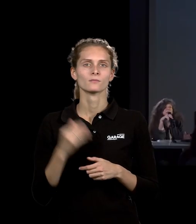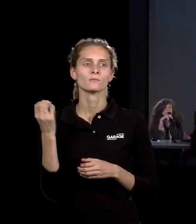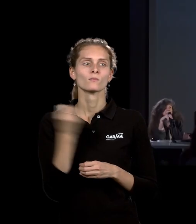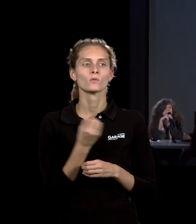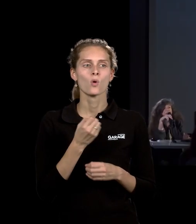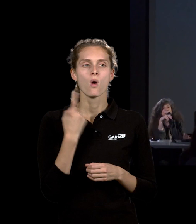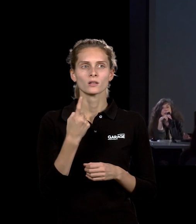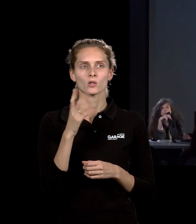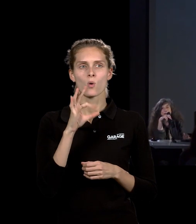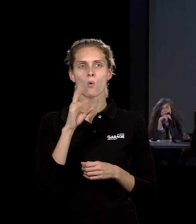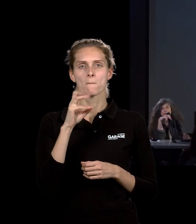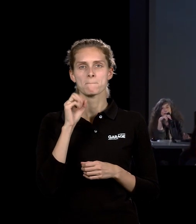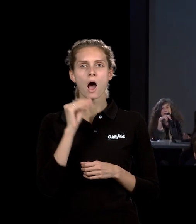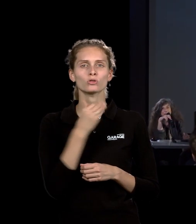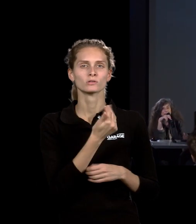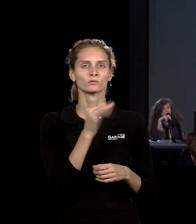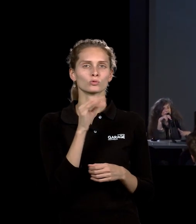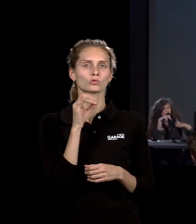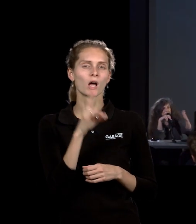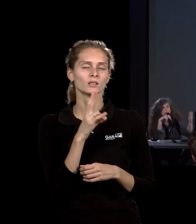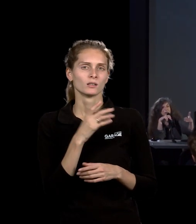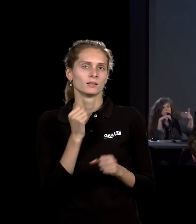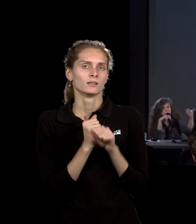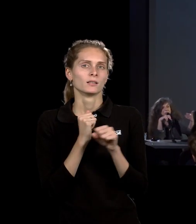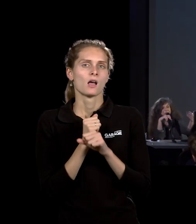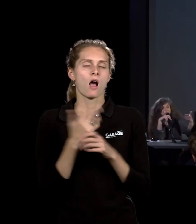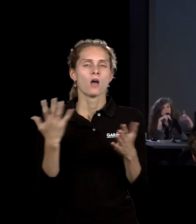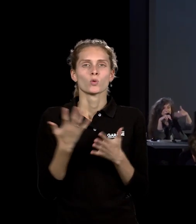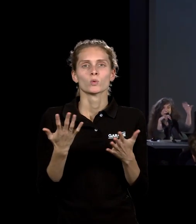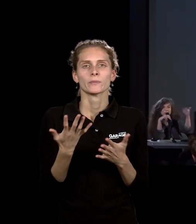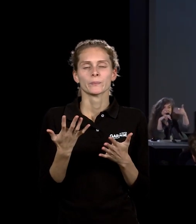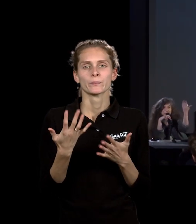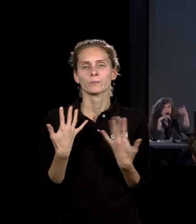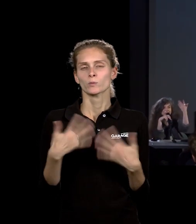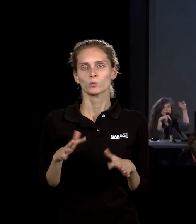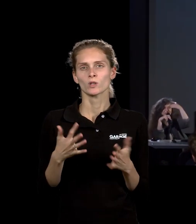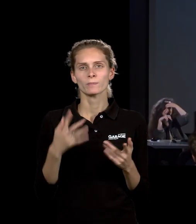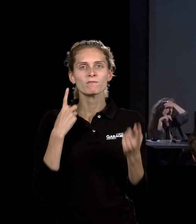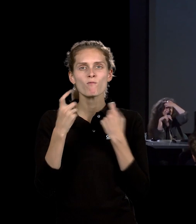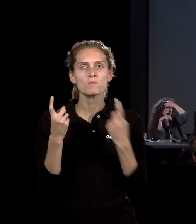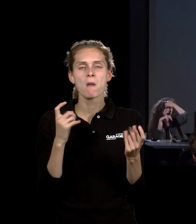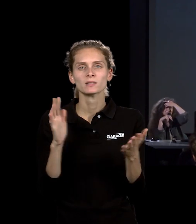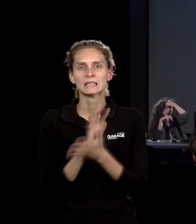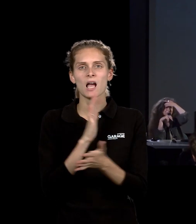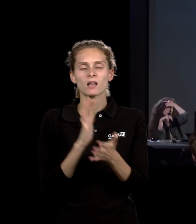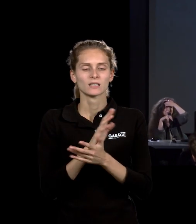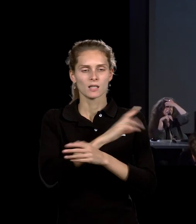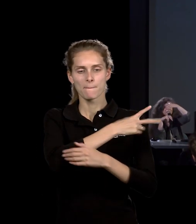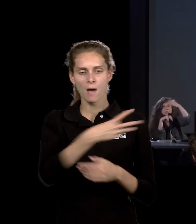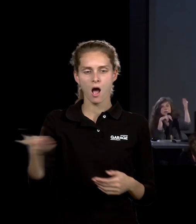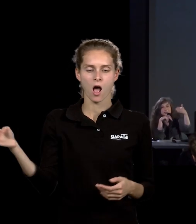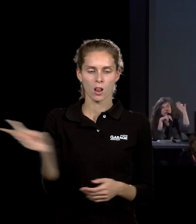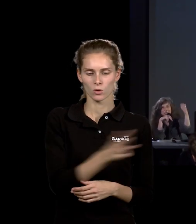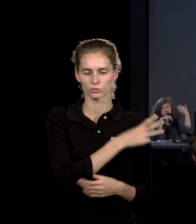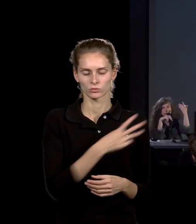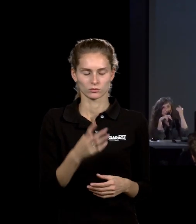Еще один омаж Дюшану, роторельефом Дюшана, который тоже, опять-таки, вот эта информация, газетные полосы, которые